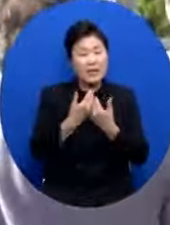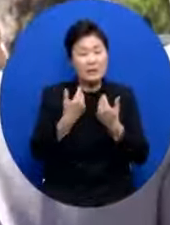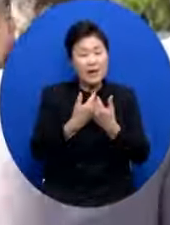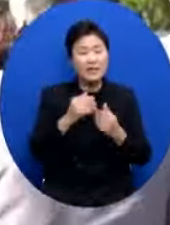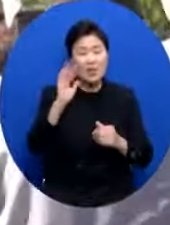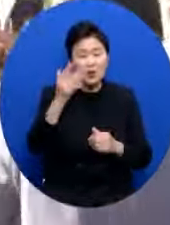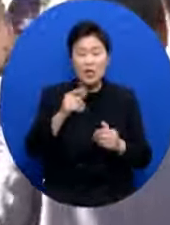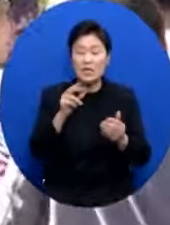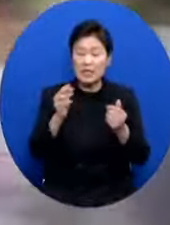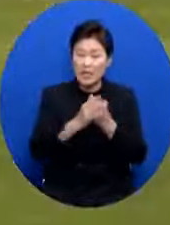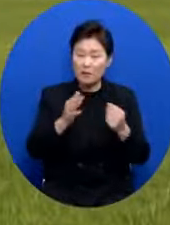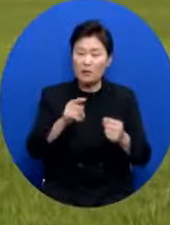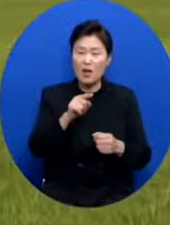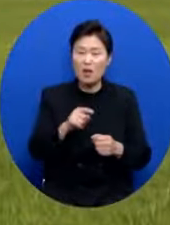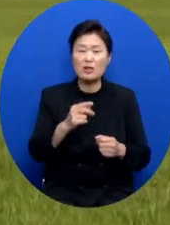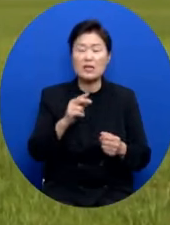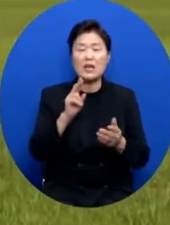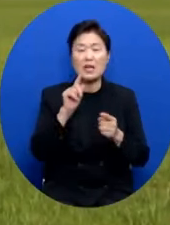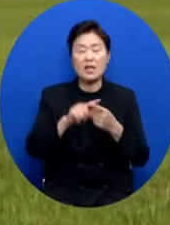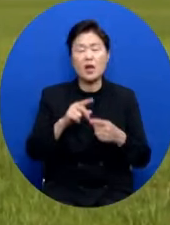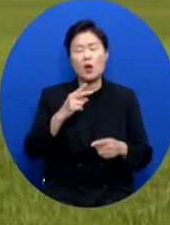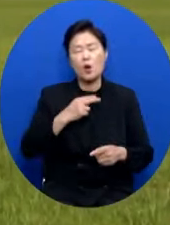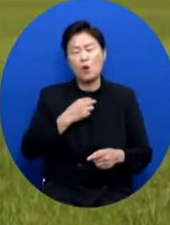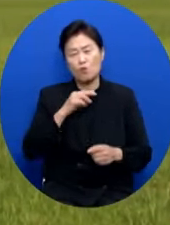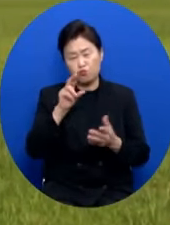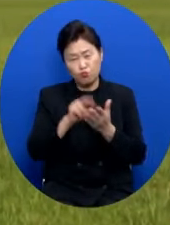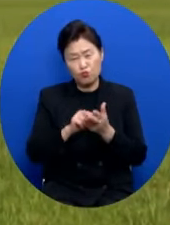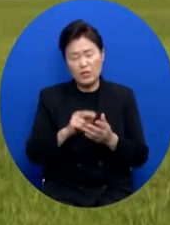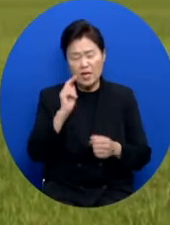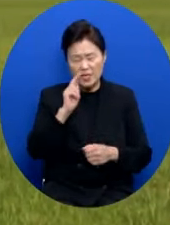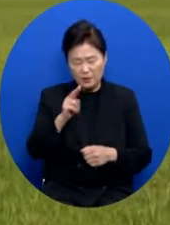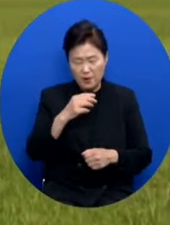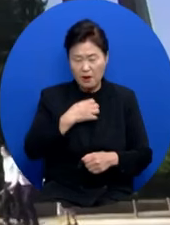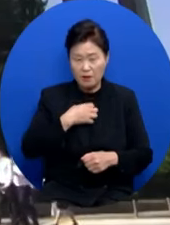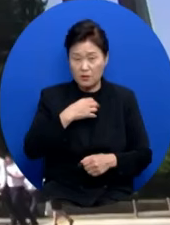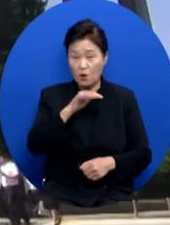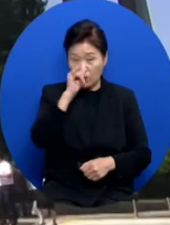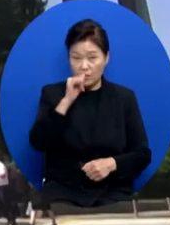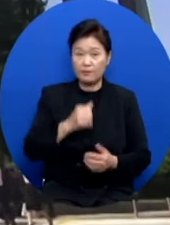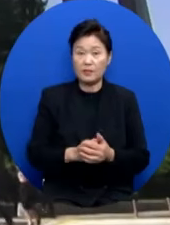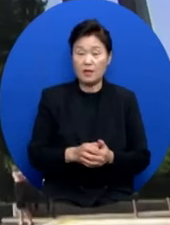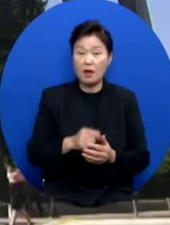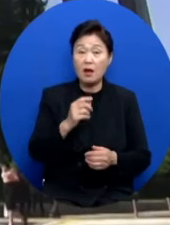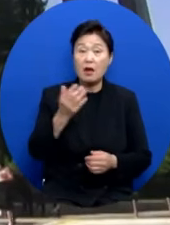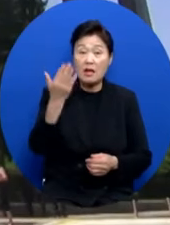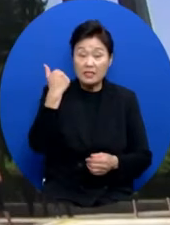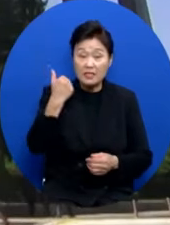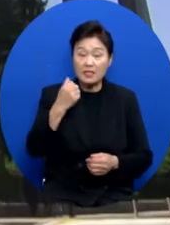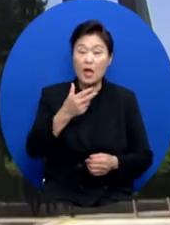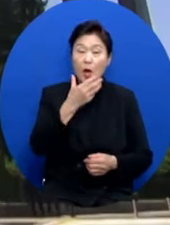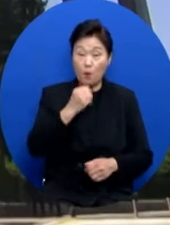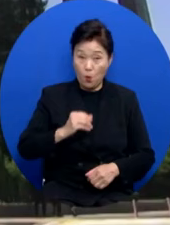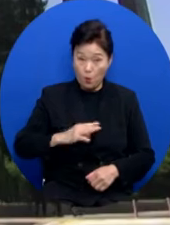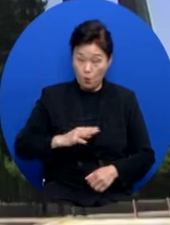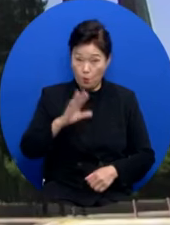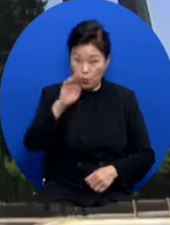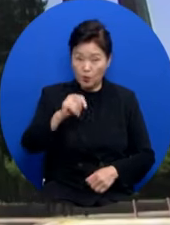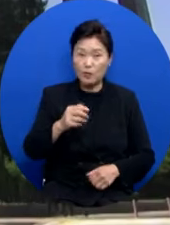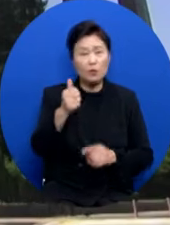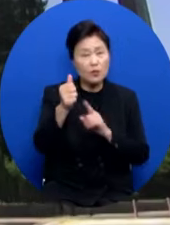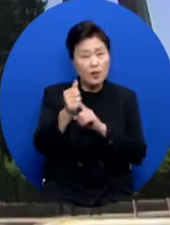곤두세우고 있습니다 실제 지난 7일 국회보건복지위원회 국정감사에서 보건복지부 조규용